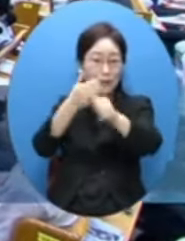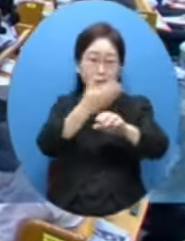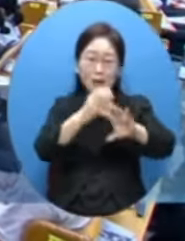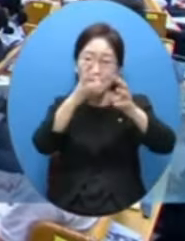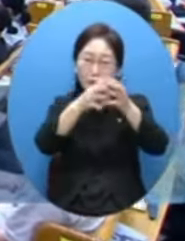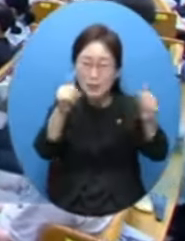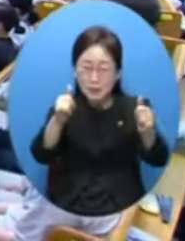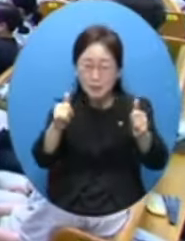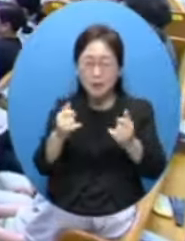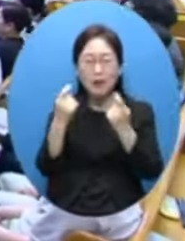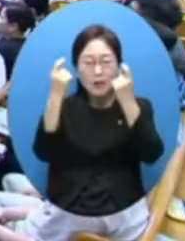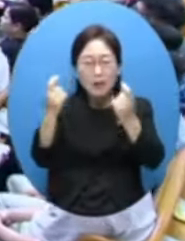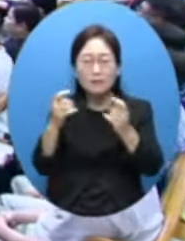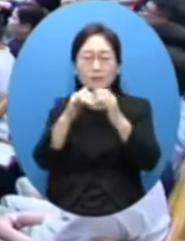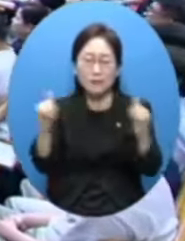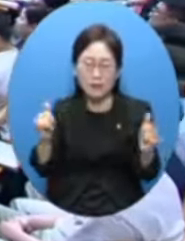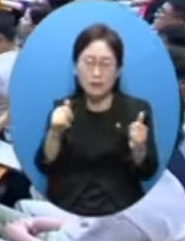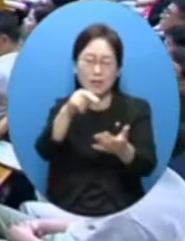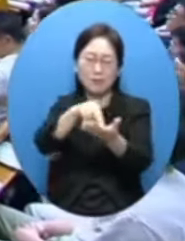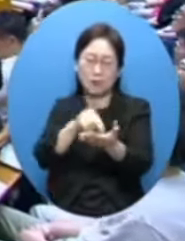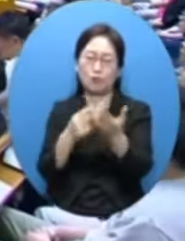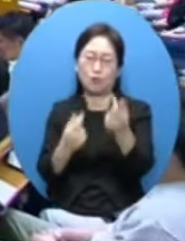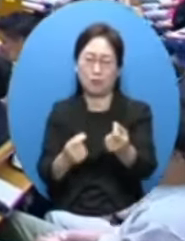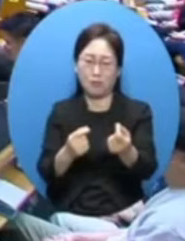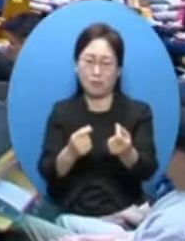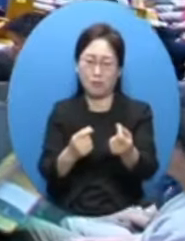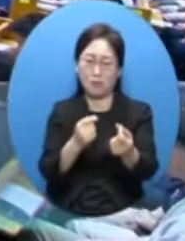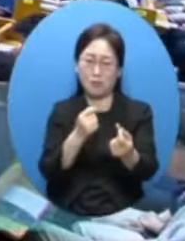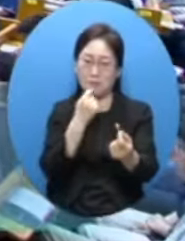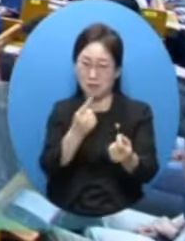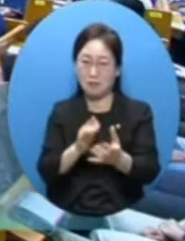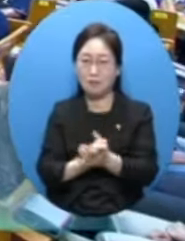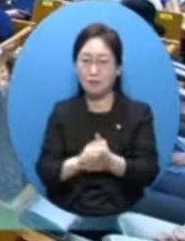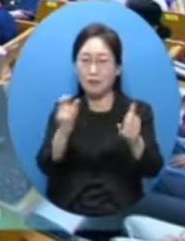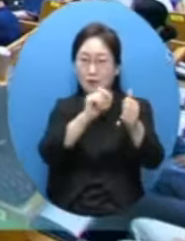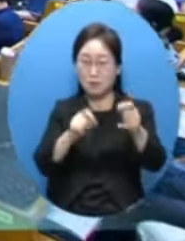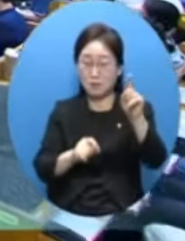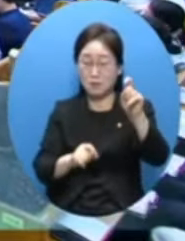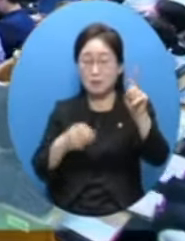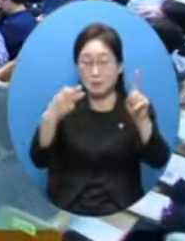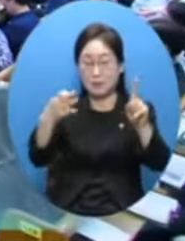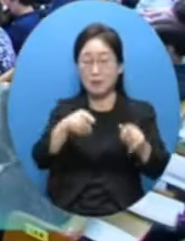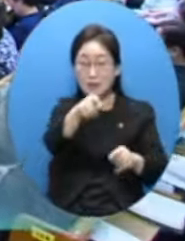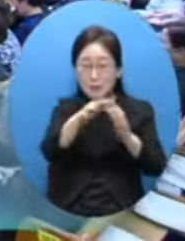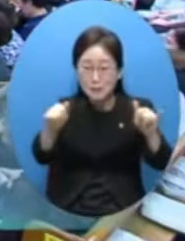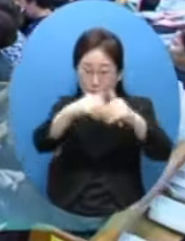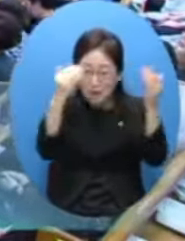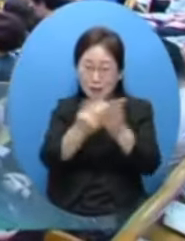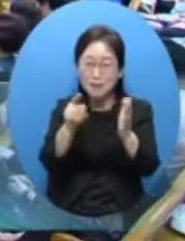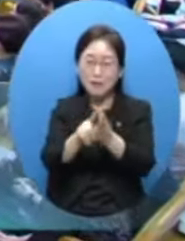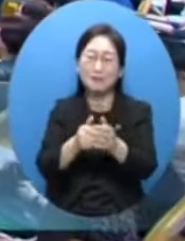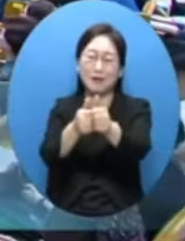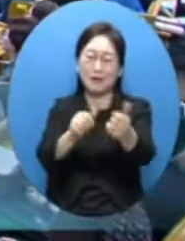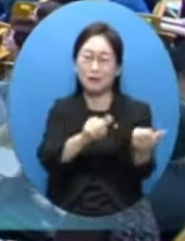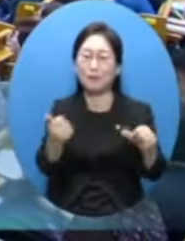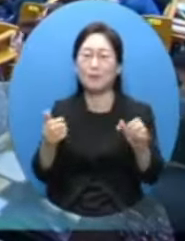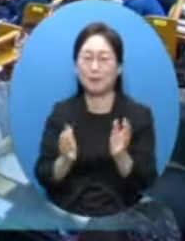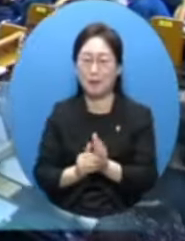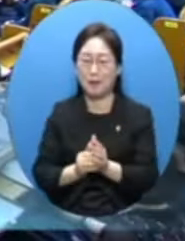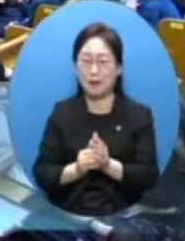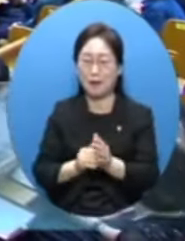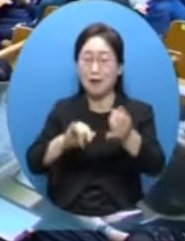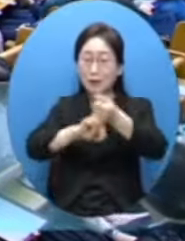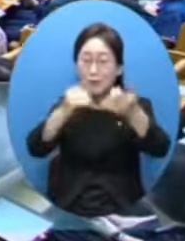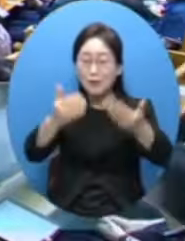살았다고 고백을 합니다. 히브리서 11장 13절입니다. 이 사람들은 다 믿음을 따라 죽었으며 약속을